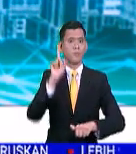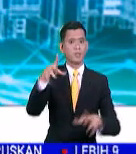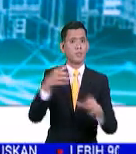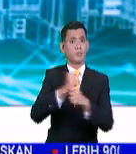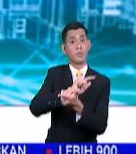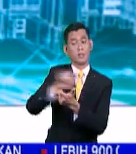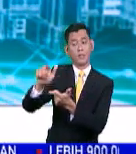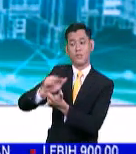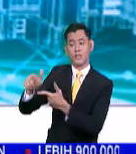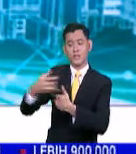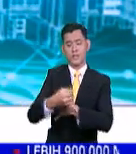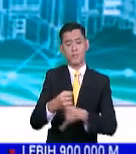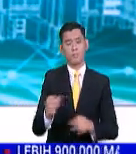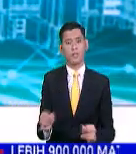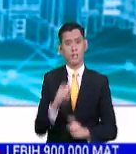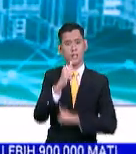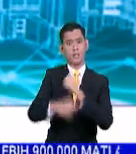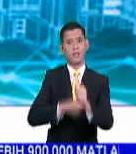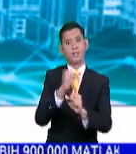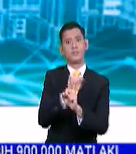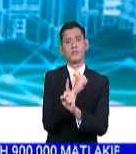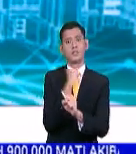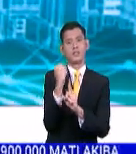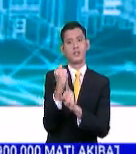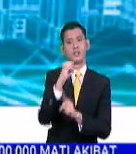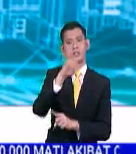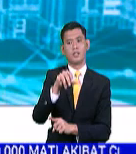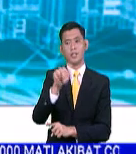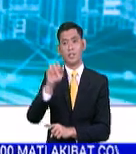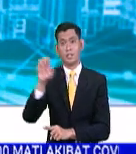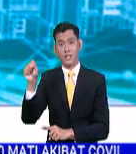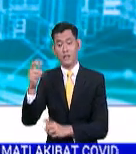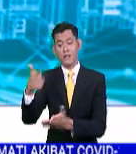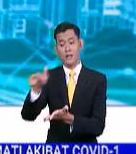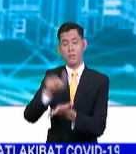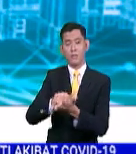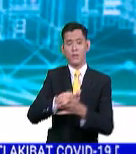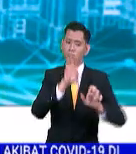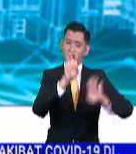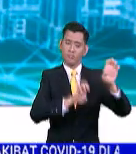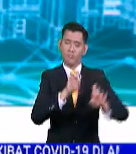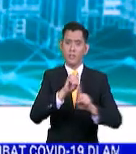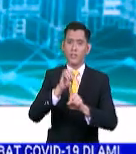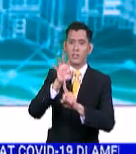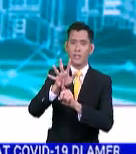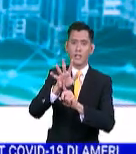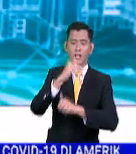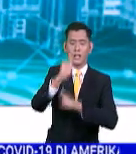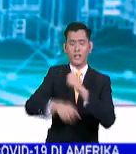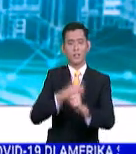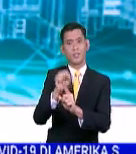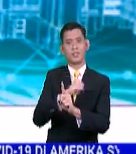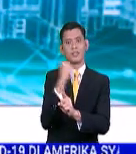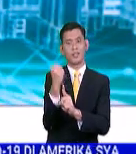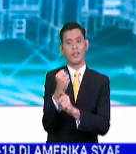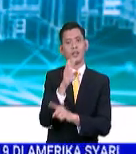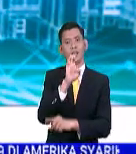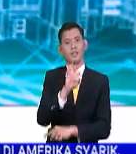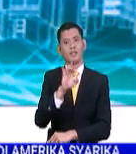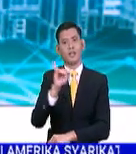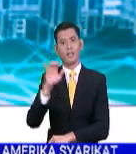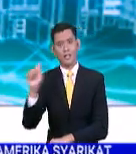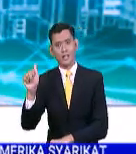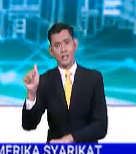mendapatkan kelulusan Jabatan Alam Sekitar JAS menerusi laporan penilaian kesan kepada alam sekitar EIA